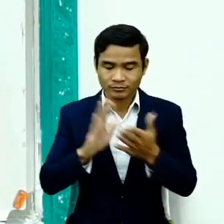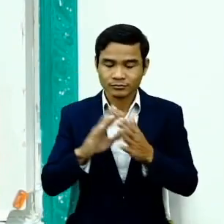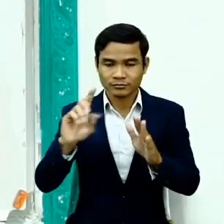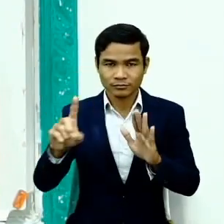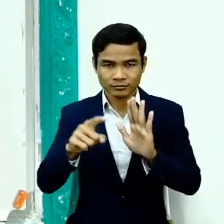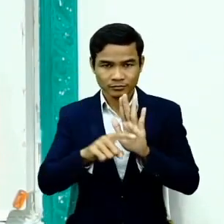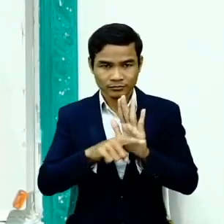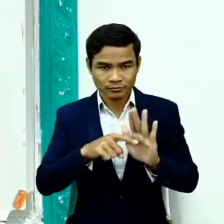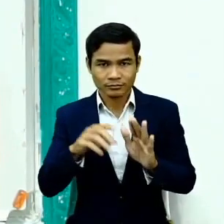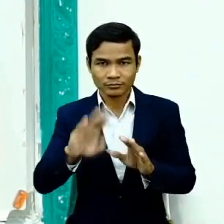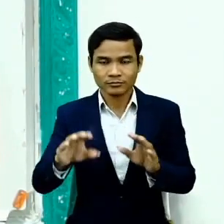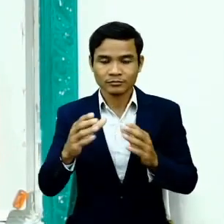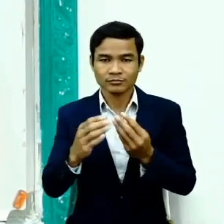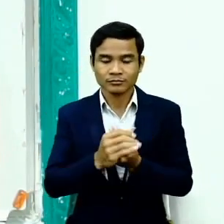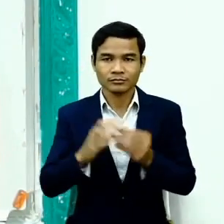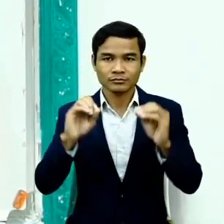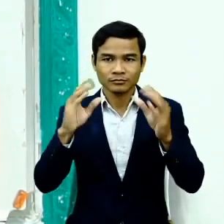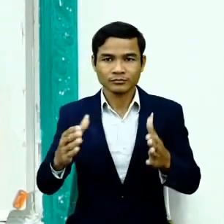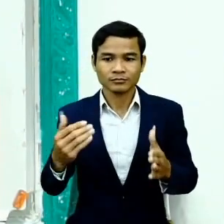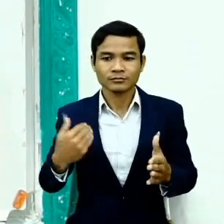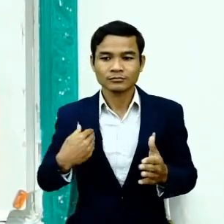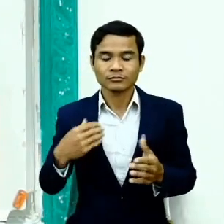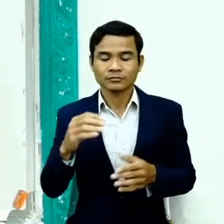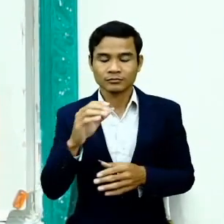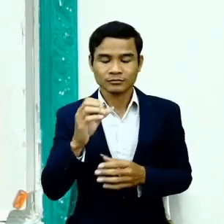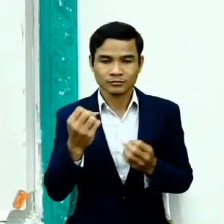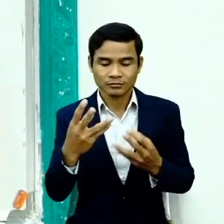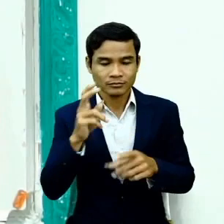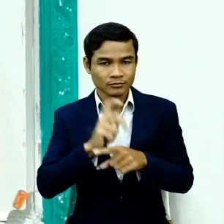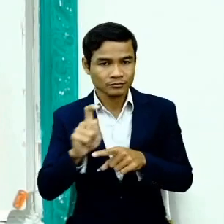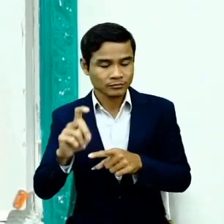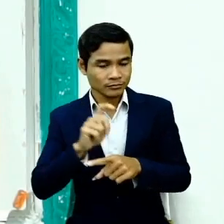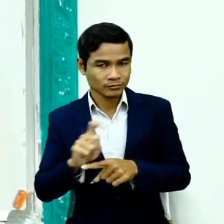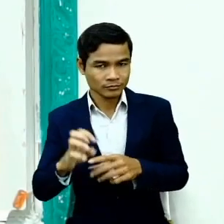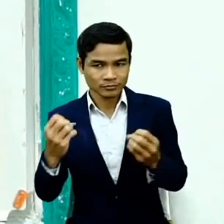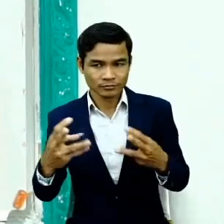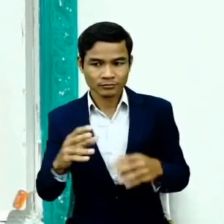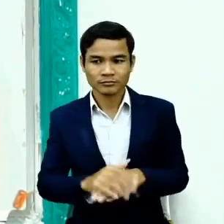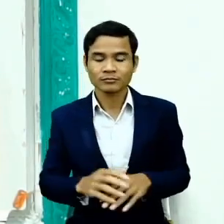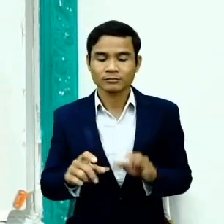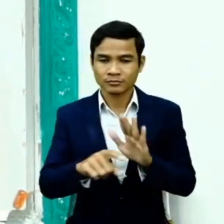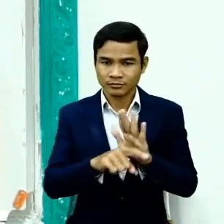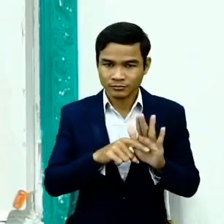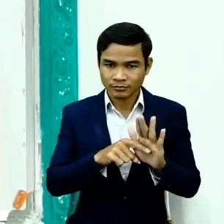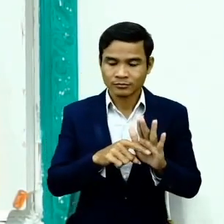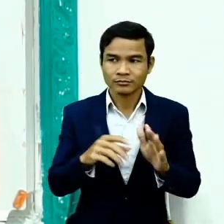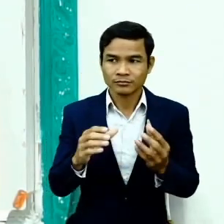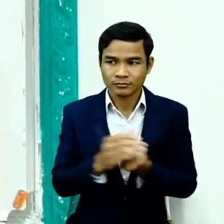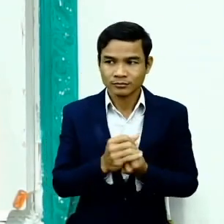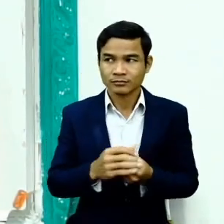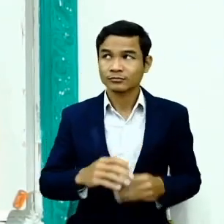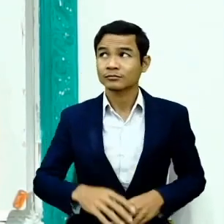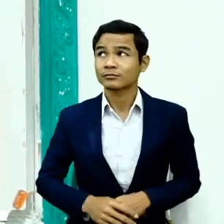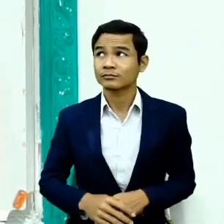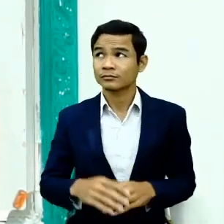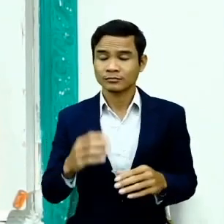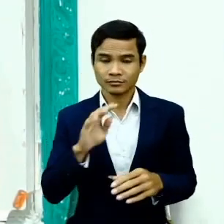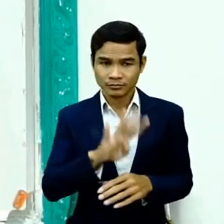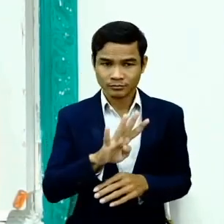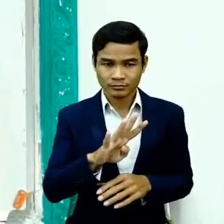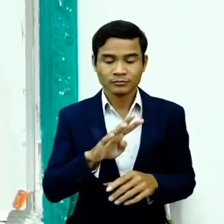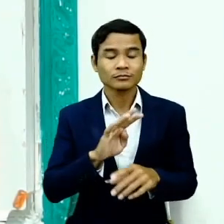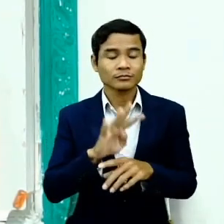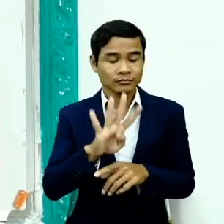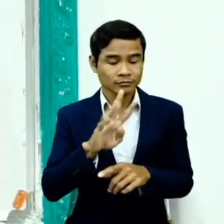ta chùm luôn rồi bỏ này cứu miên bọn màn khá tốn nắng bọn màn khá tốn con chà cứ đỏ chà cứ miên chùm luôn buồn khá tốn